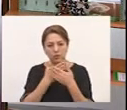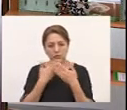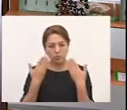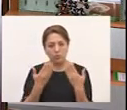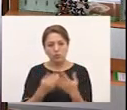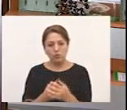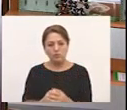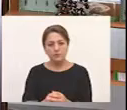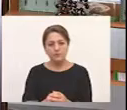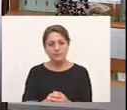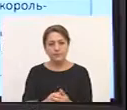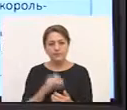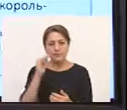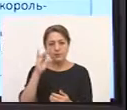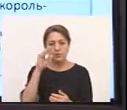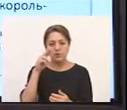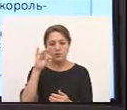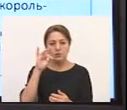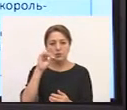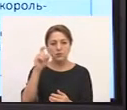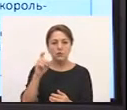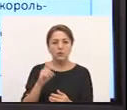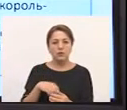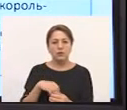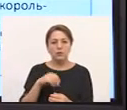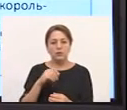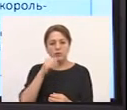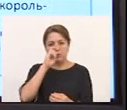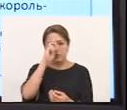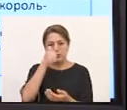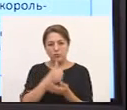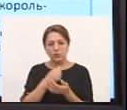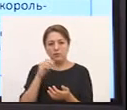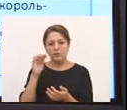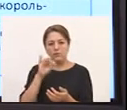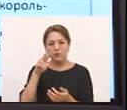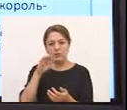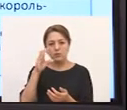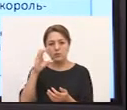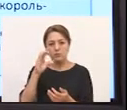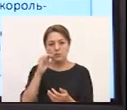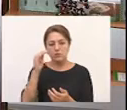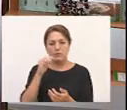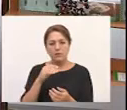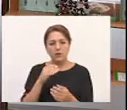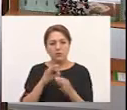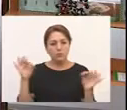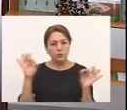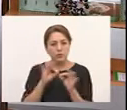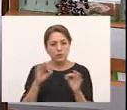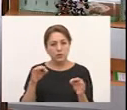царизма. Фридрих Прусский, король, философ, музыкант, замечательно играл на